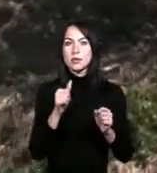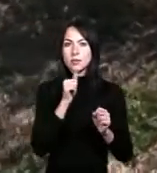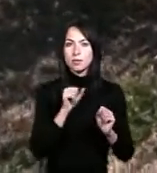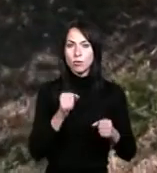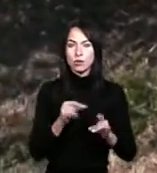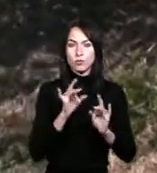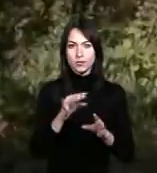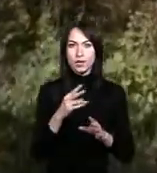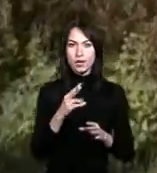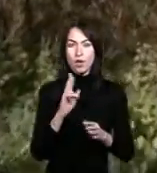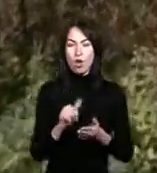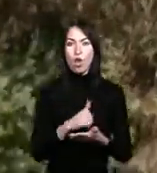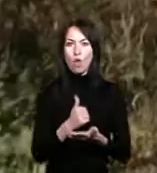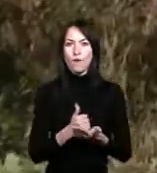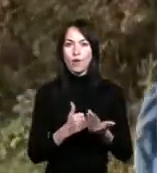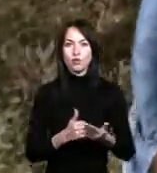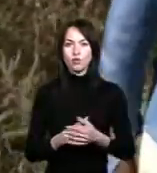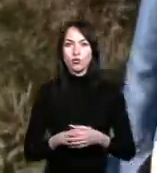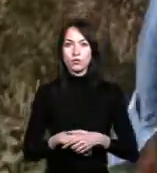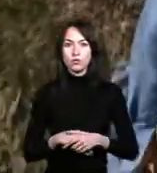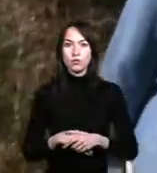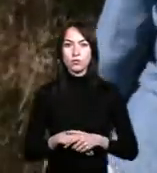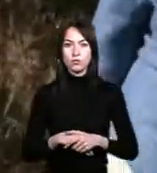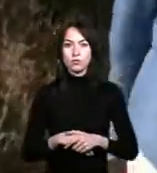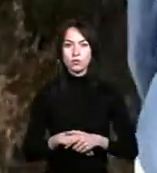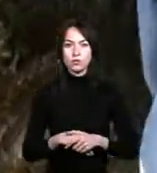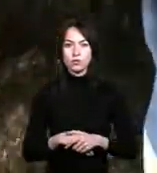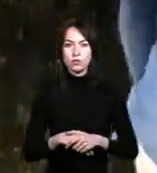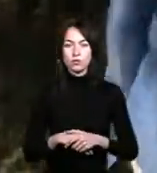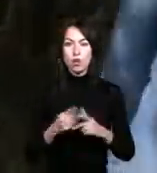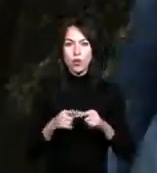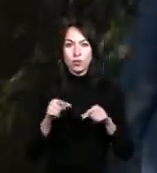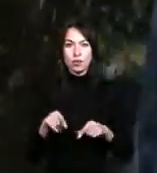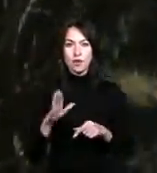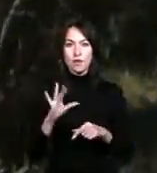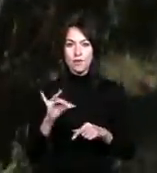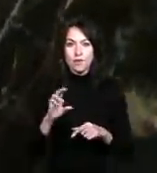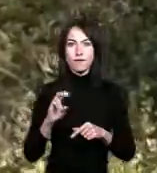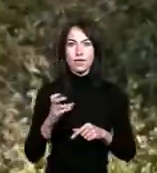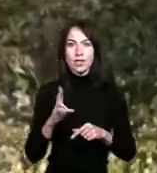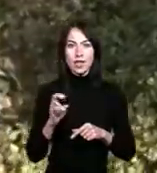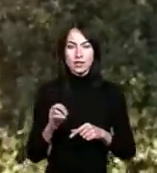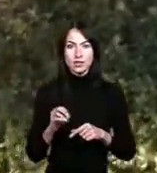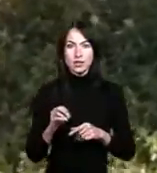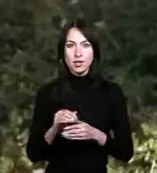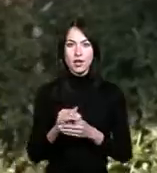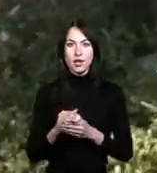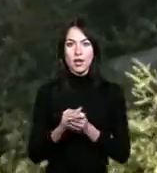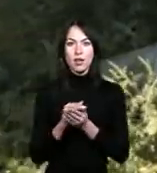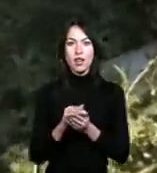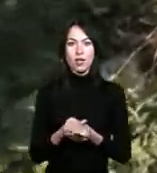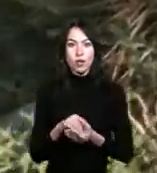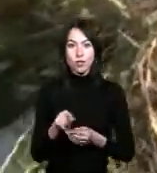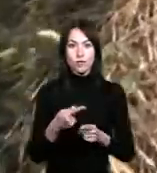ділиться спостереженнями Головач. Це веденське складовище. І в цьому